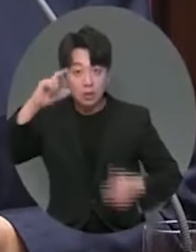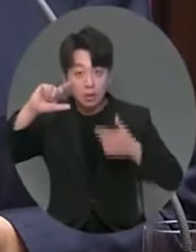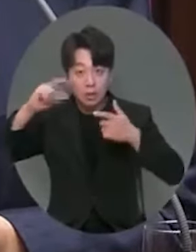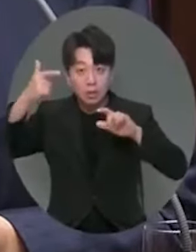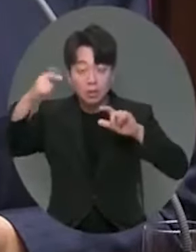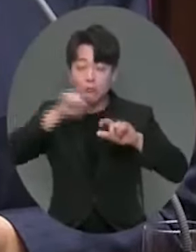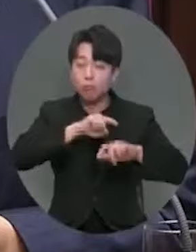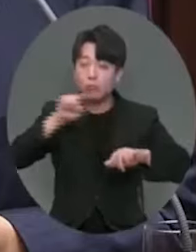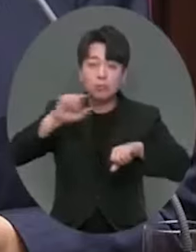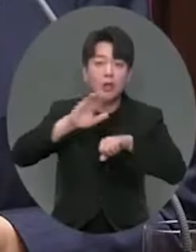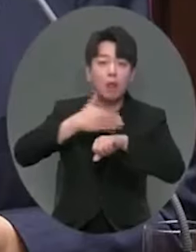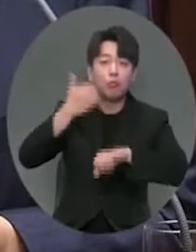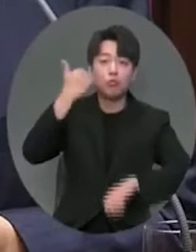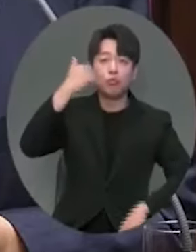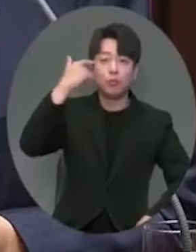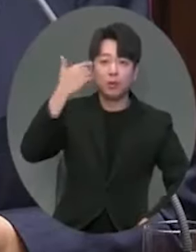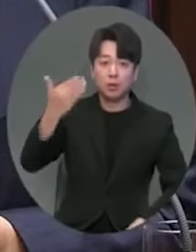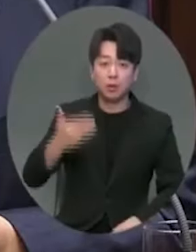달나라 대통령입니까?